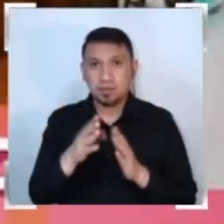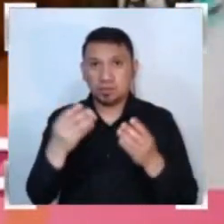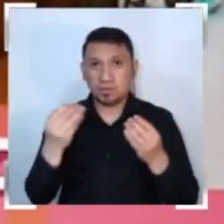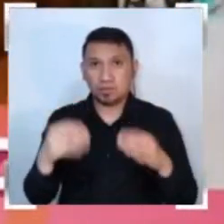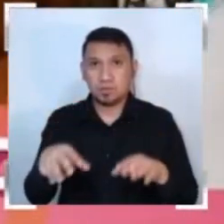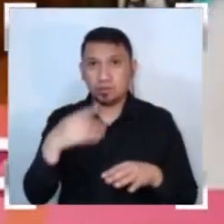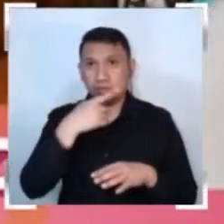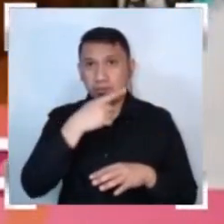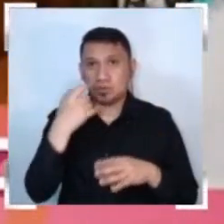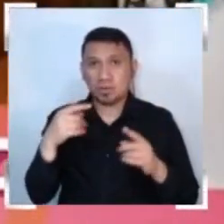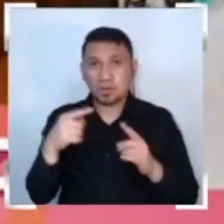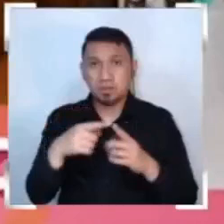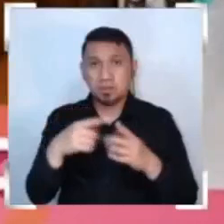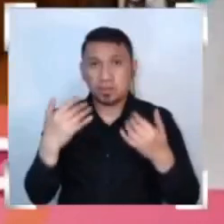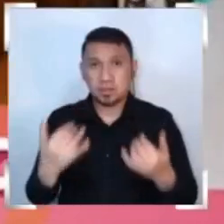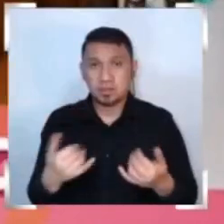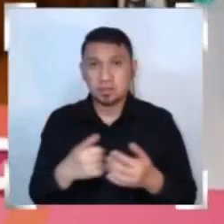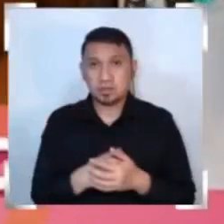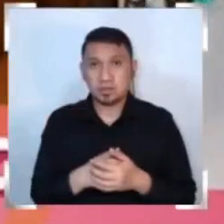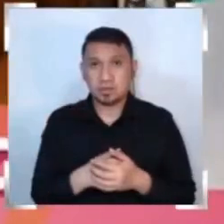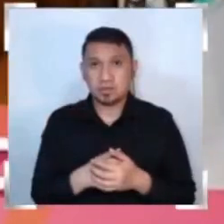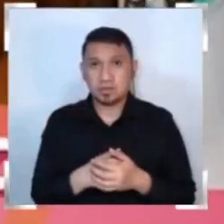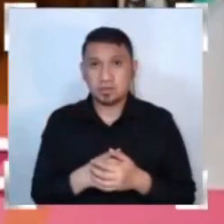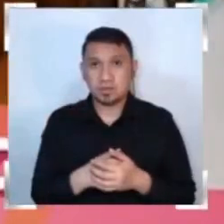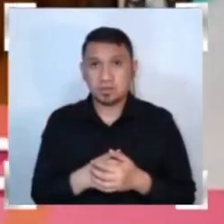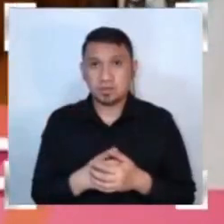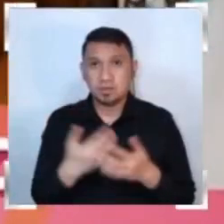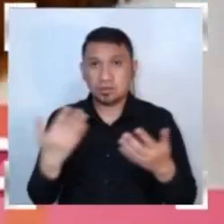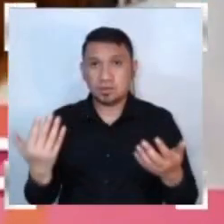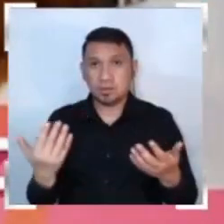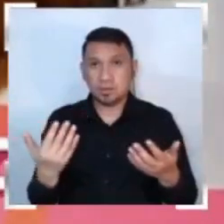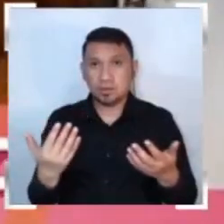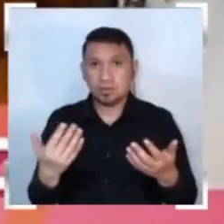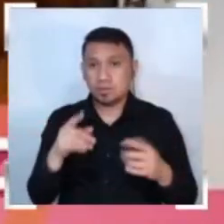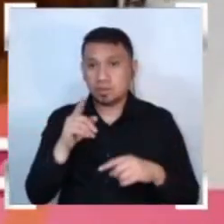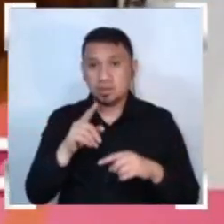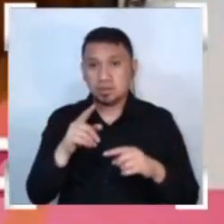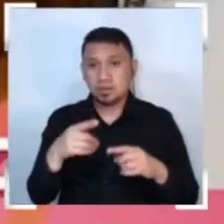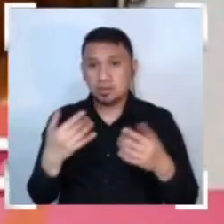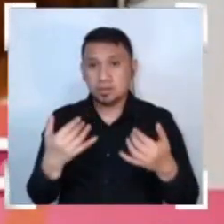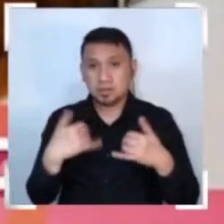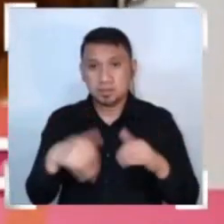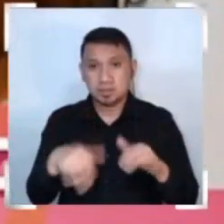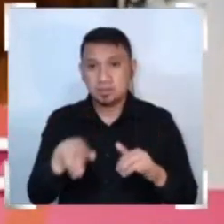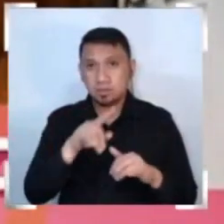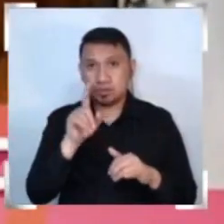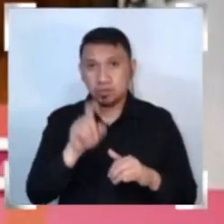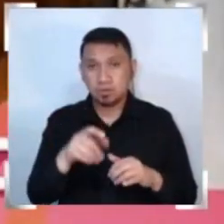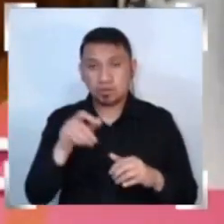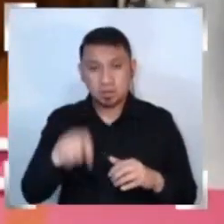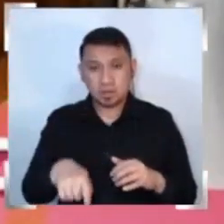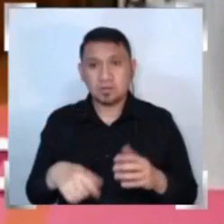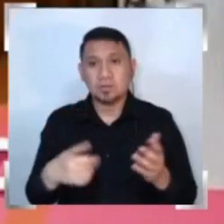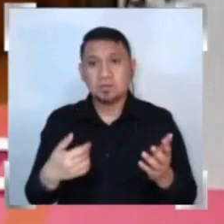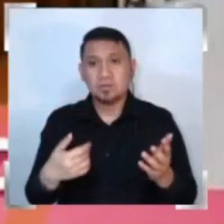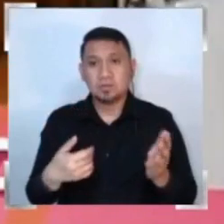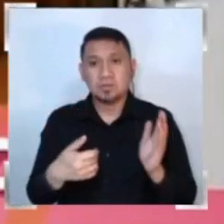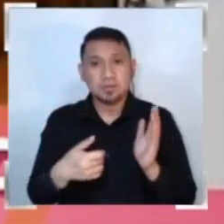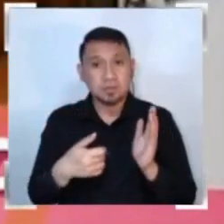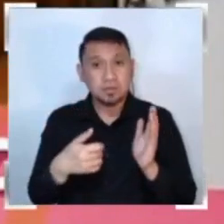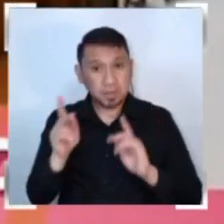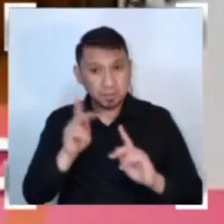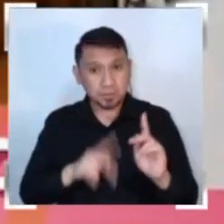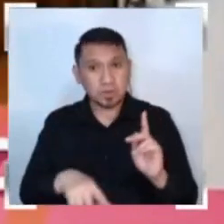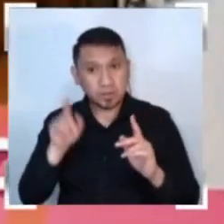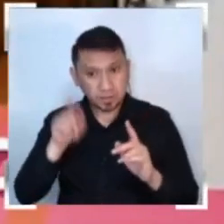it. Final and executory na, unappealable na, kini-question pa. The voters should understand that. I mean,